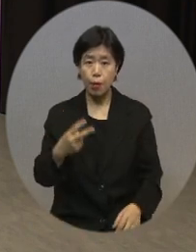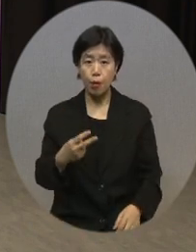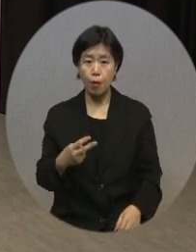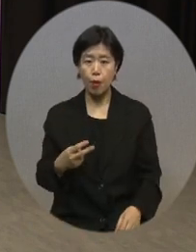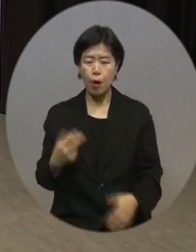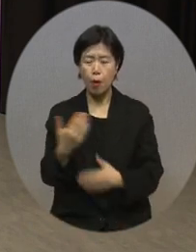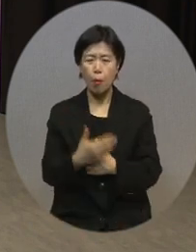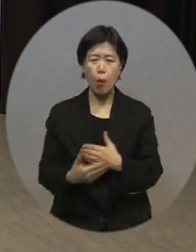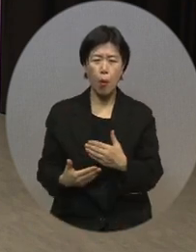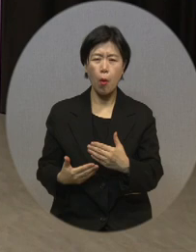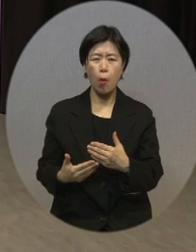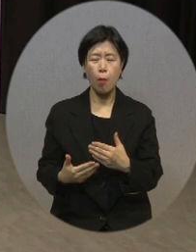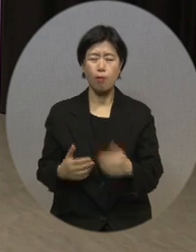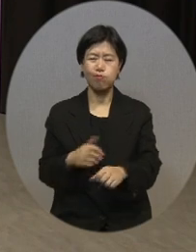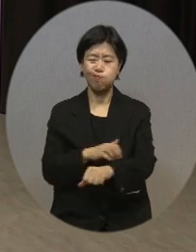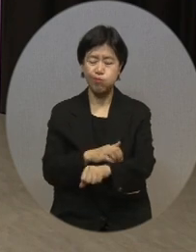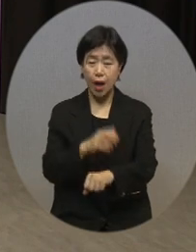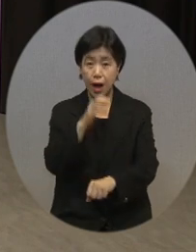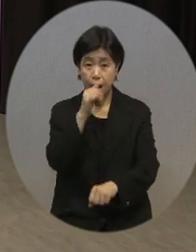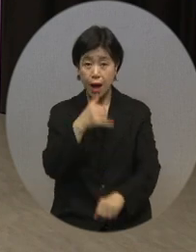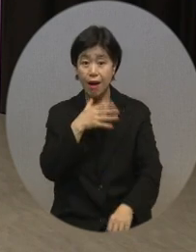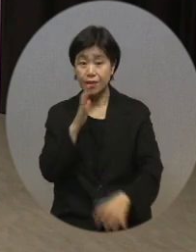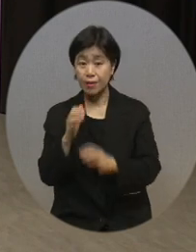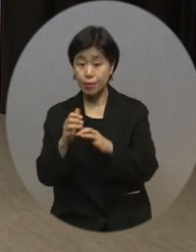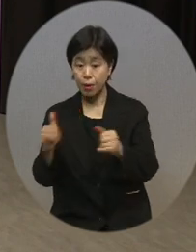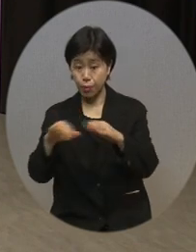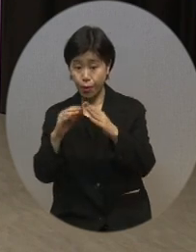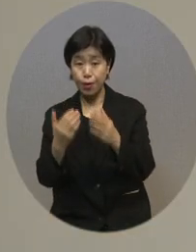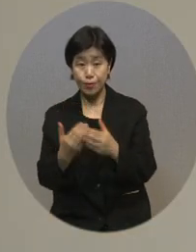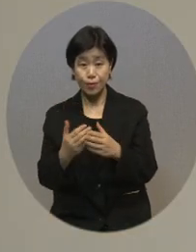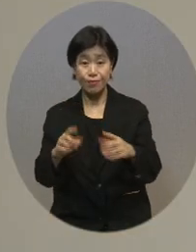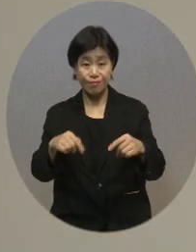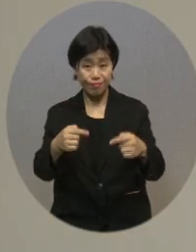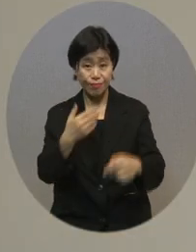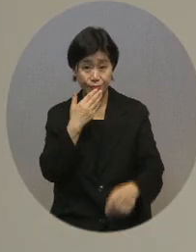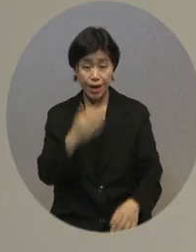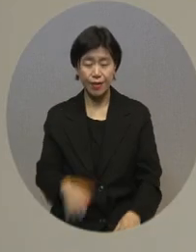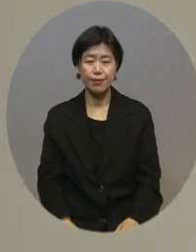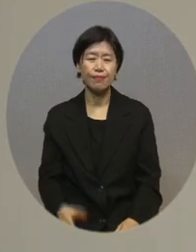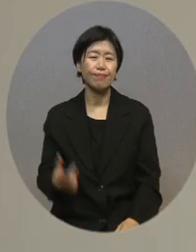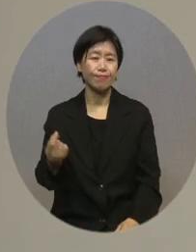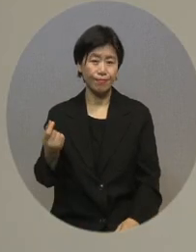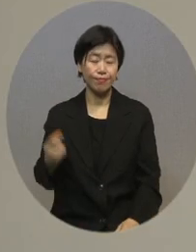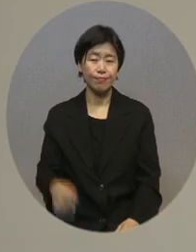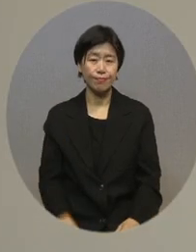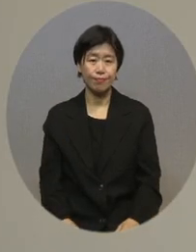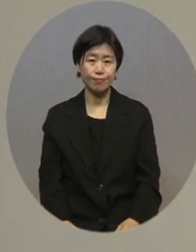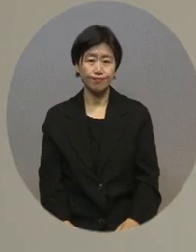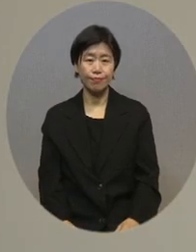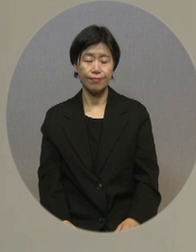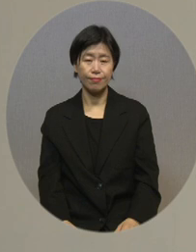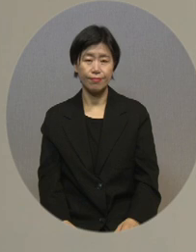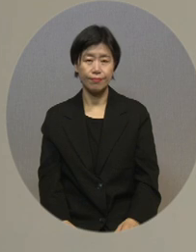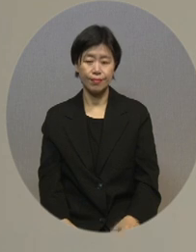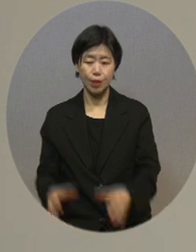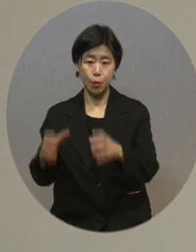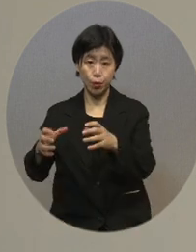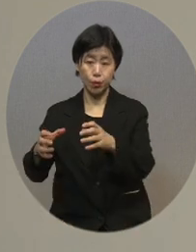저 어르신들도 예, 예, 사용할 수가 있고 예, 예. 그래서 공원 가서 산책하고 또 즐기시기에